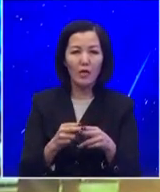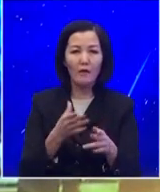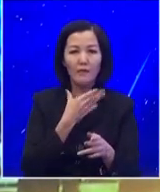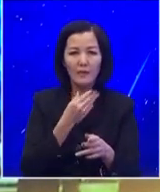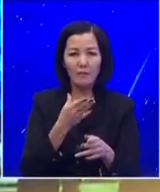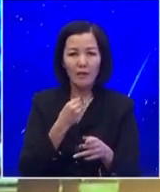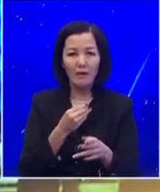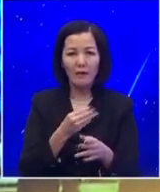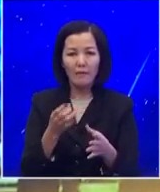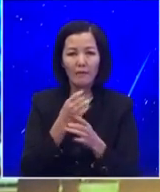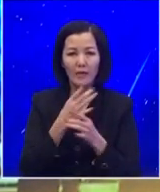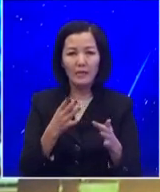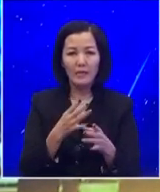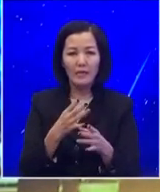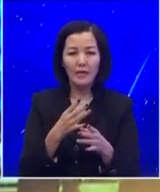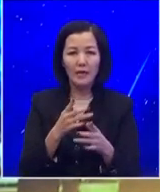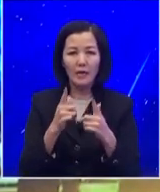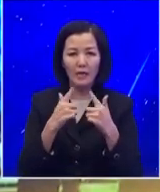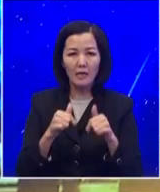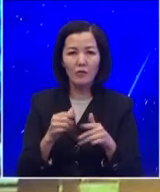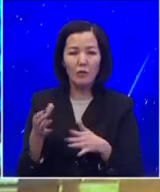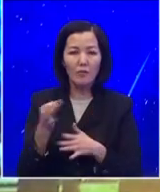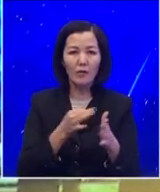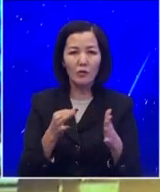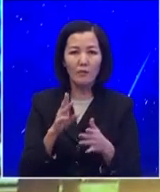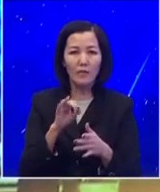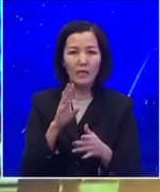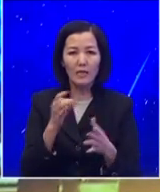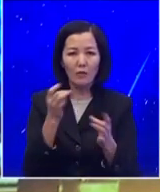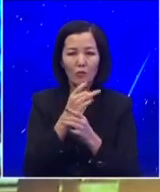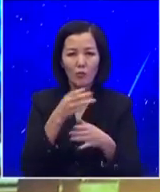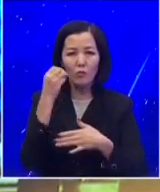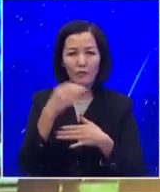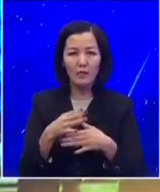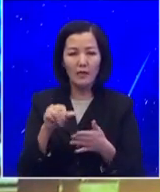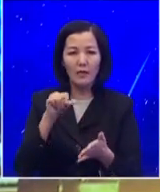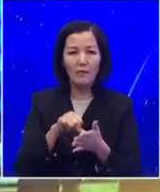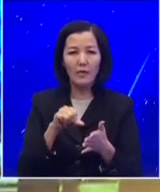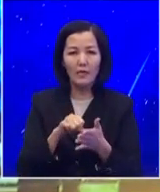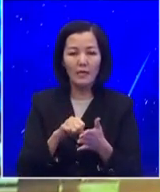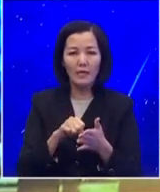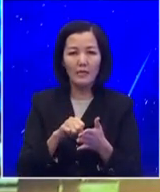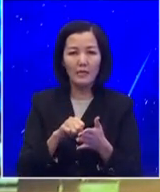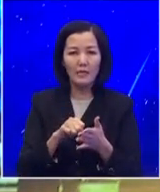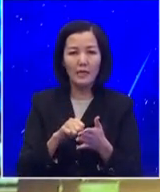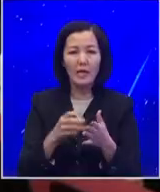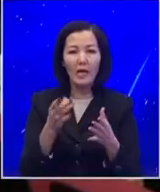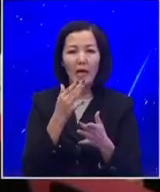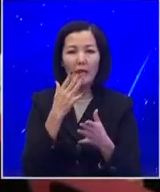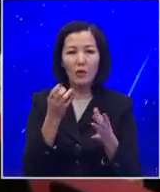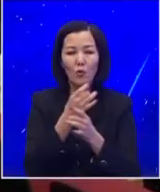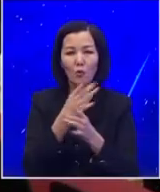в городе Семей. В празднике единства, организованном областным татарским культурным центром, приняли участие старейшины